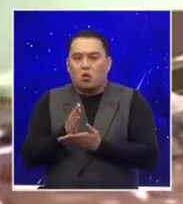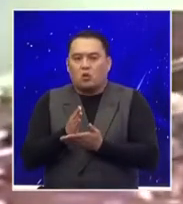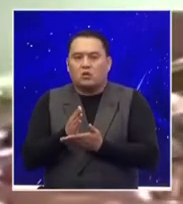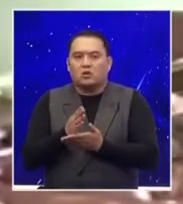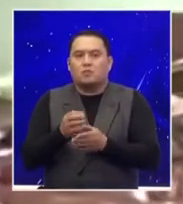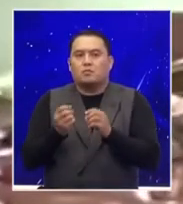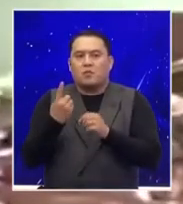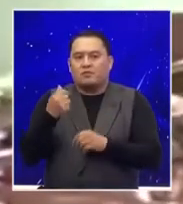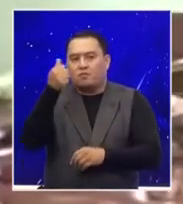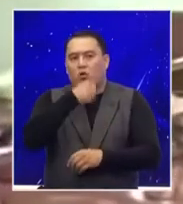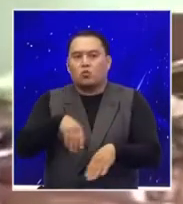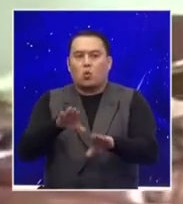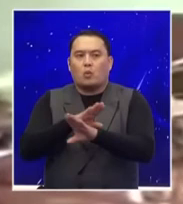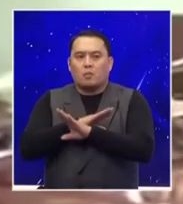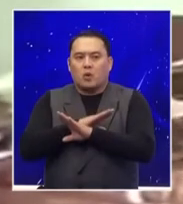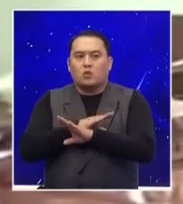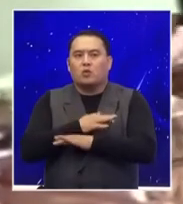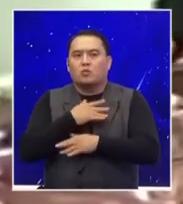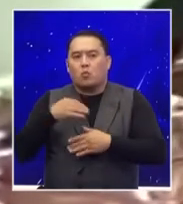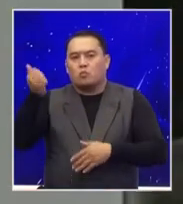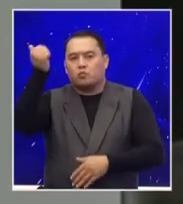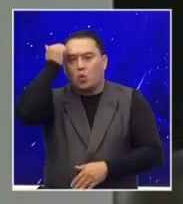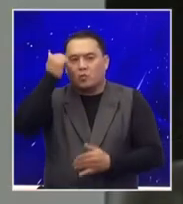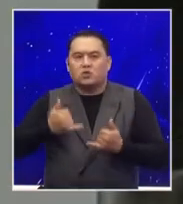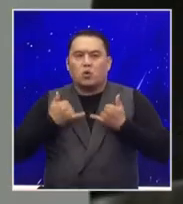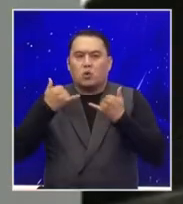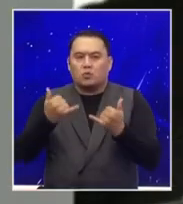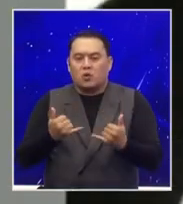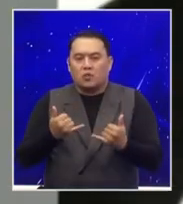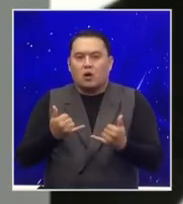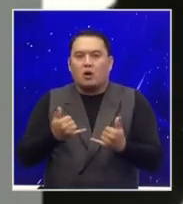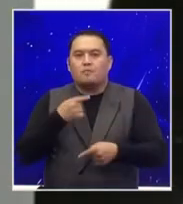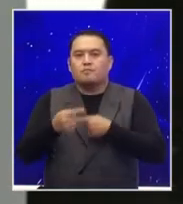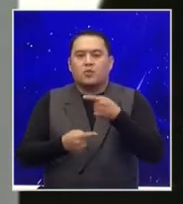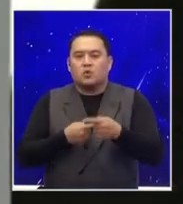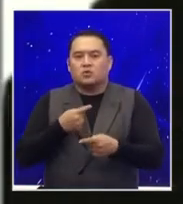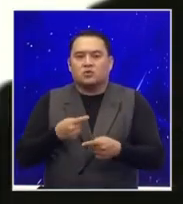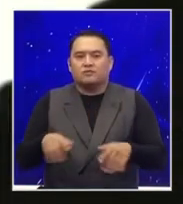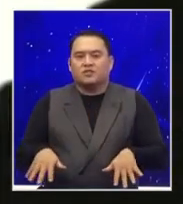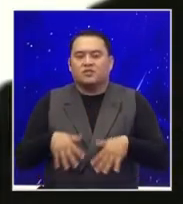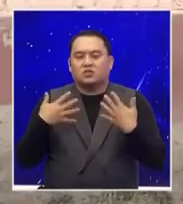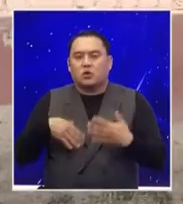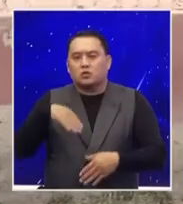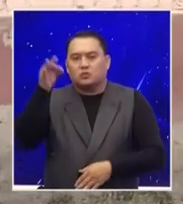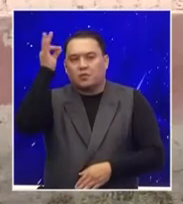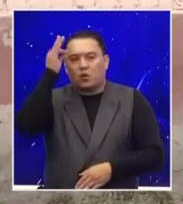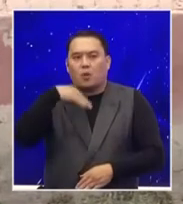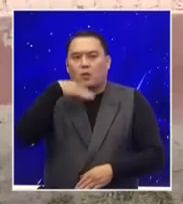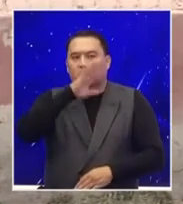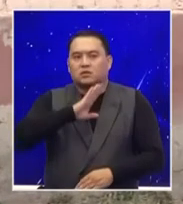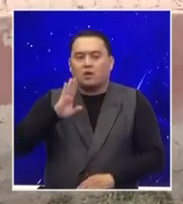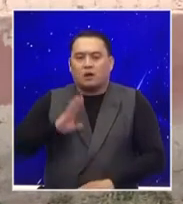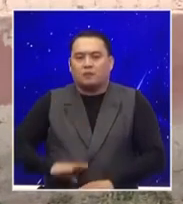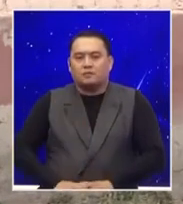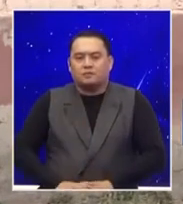стало в 2001 году, но и поныне многие помнят и чтут его память, а потомки с восхищением вспоминают отца. Я с детства